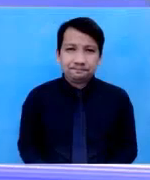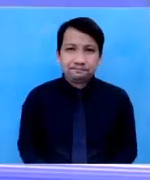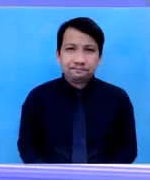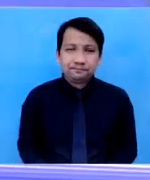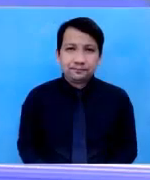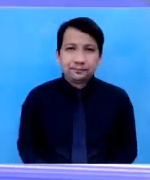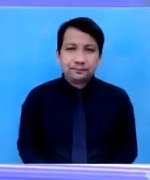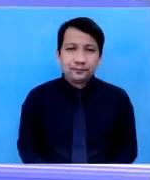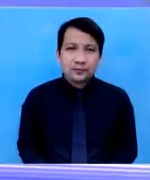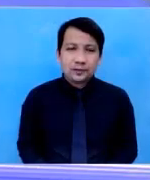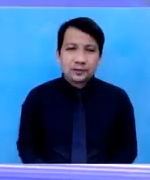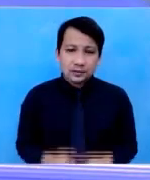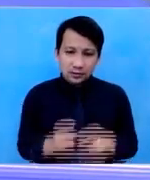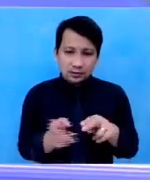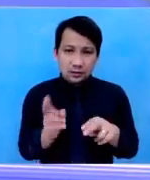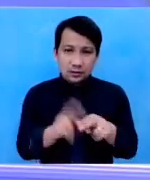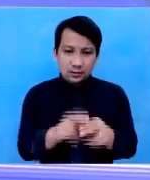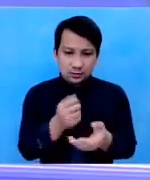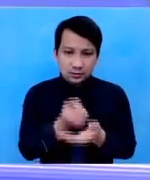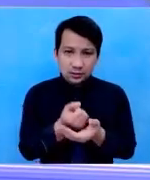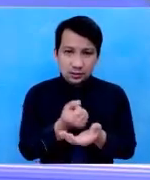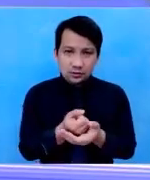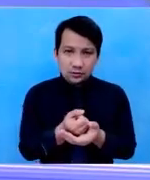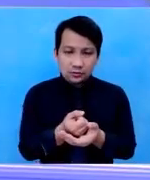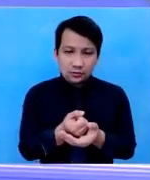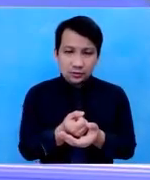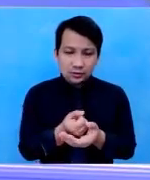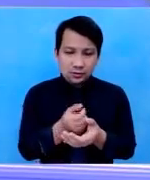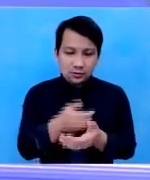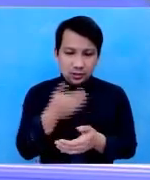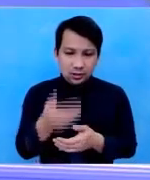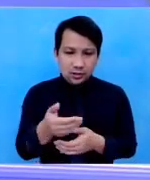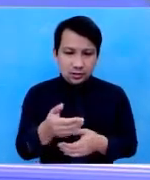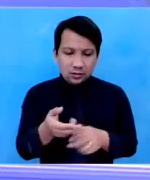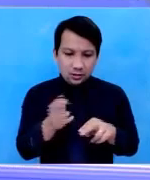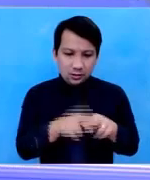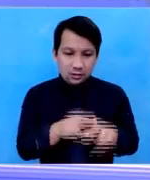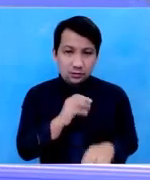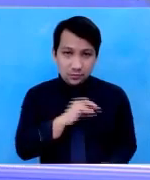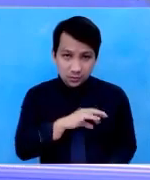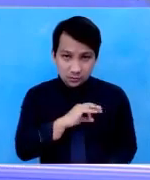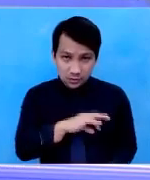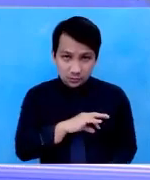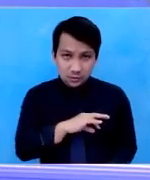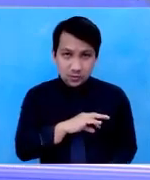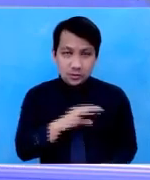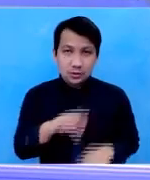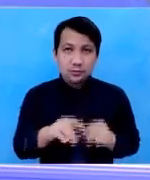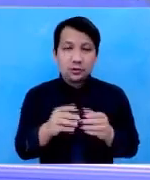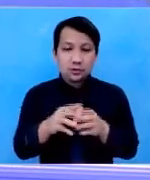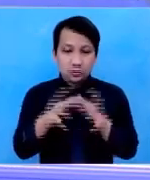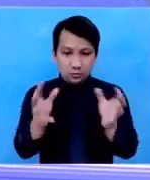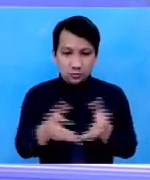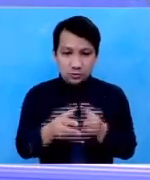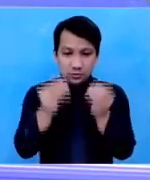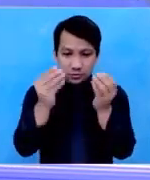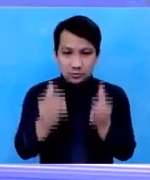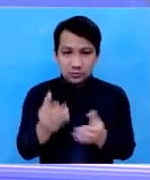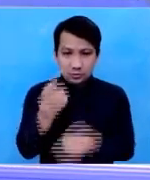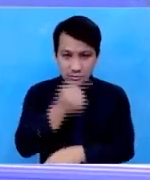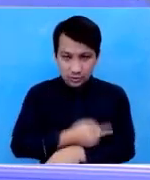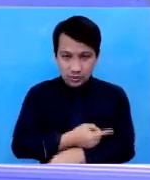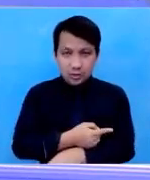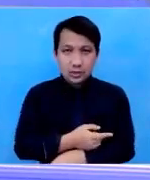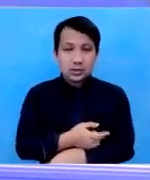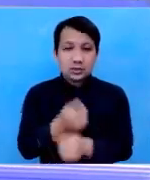Dagdag sahod at mga benepisyo pa rin ang hiling ng mga guro sa pagdiriwang ng World Teachers Day. Mismong si